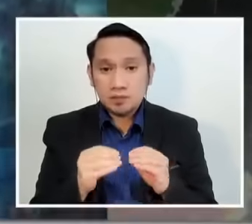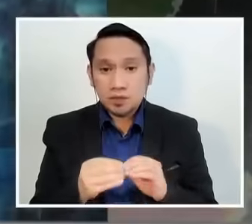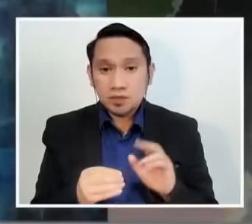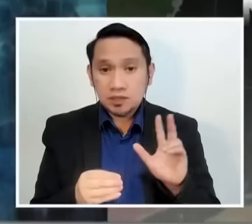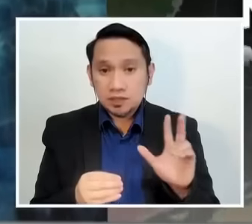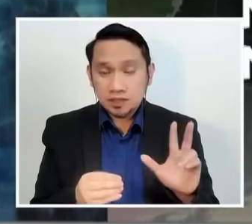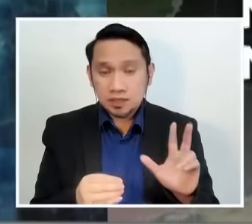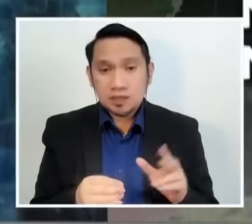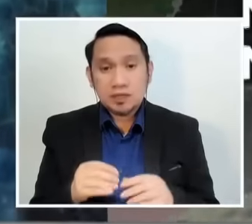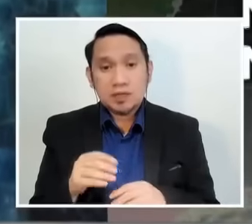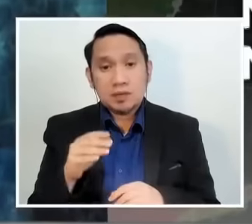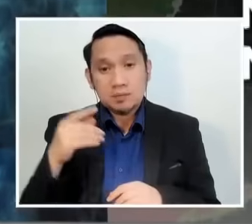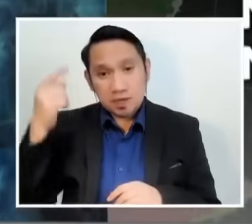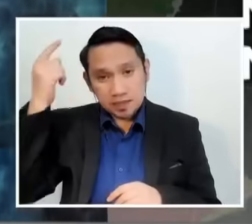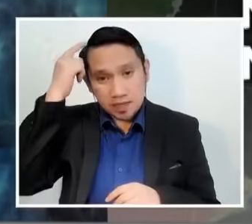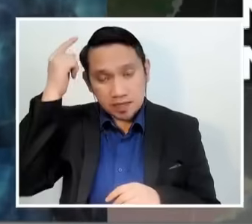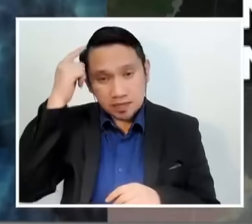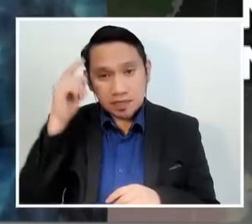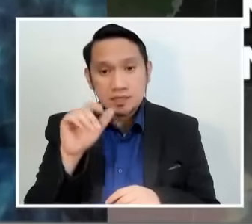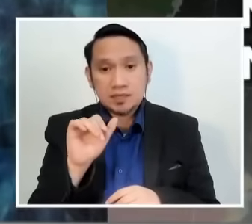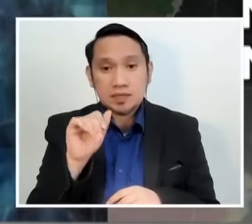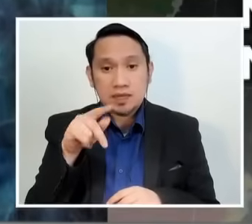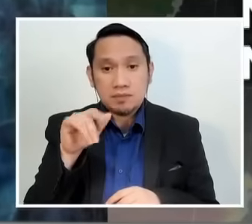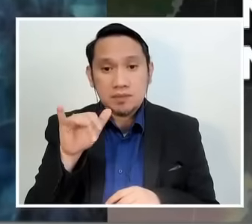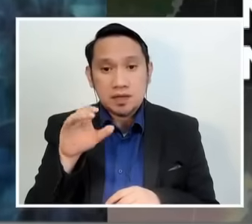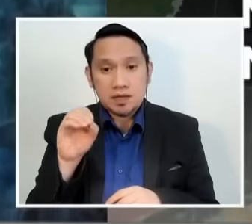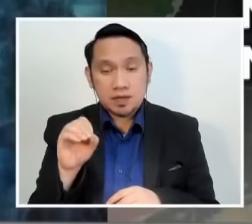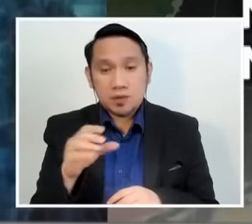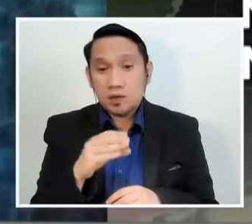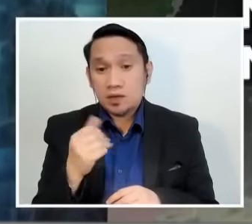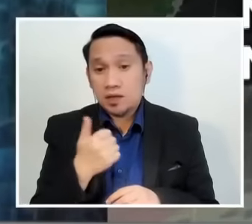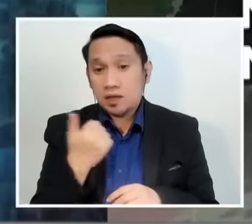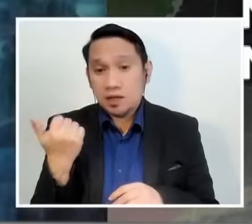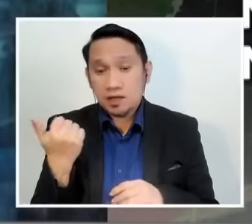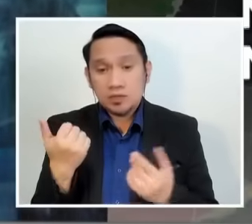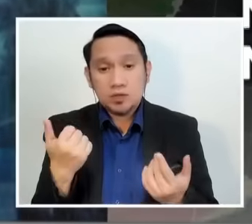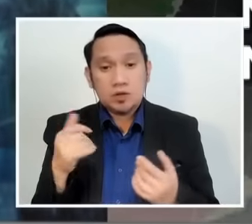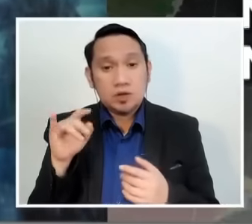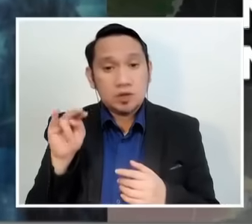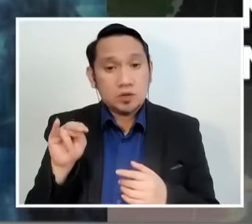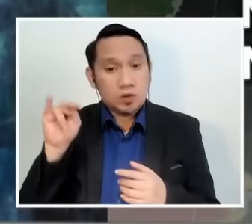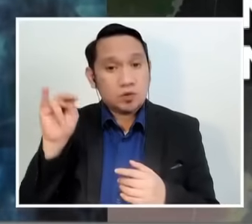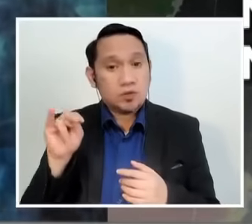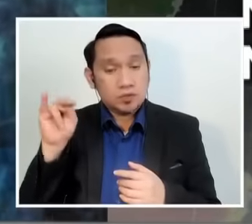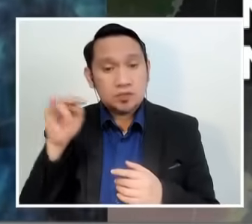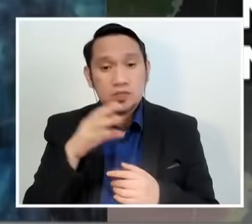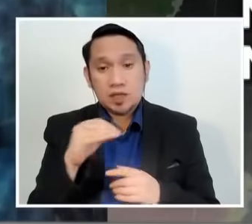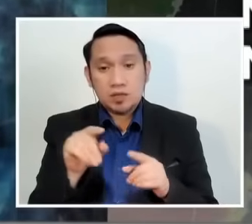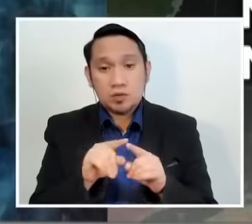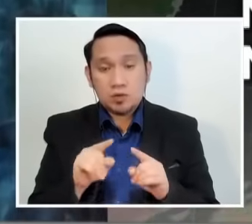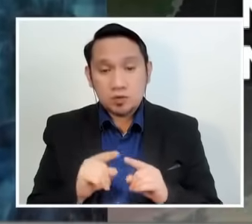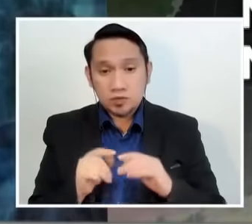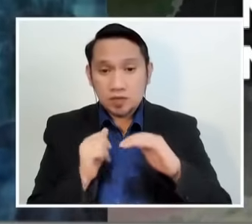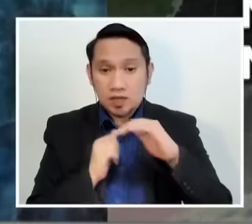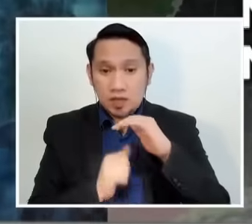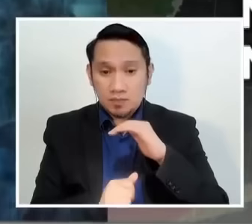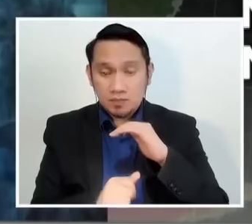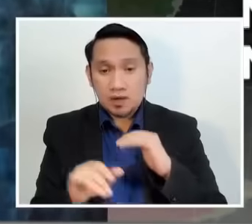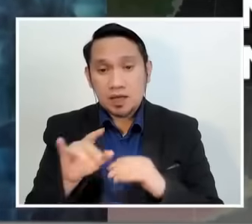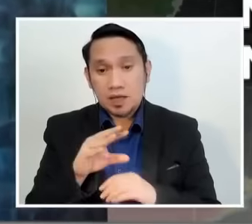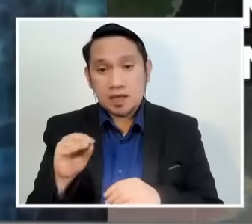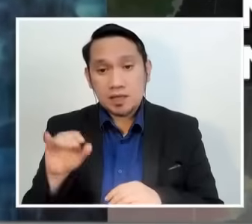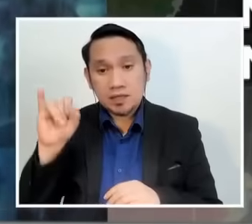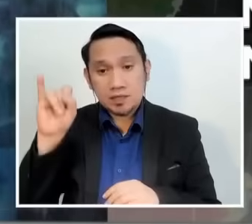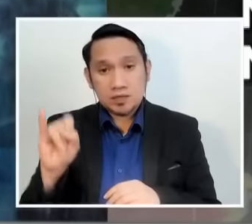Batanes, Apayao, Northern at Central Cagayan, ibang bahagi ng Ilocos Norte at hilagang bahagi ng Abra at Ilocos Sur.